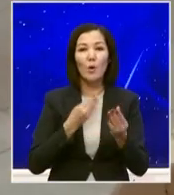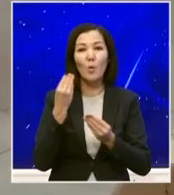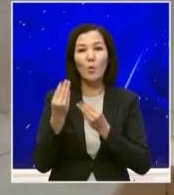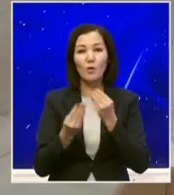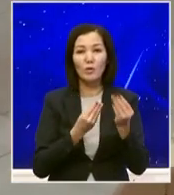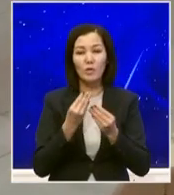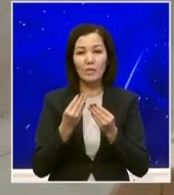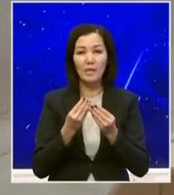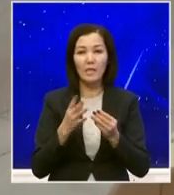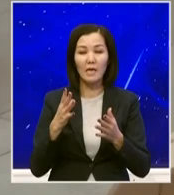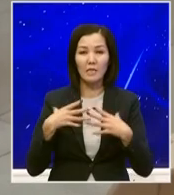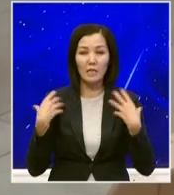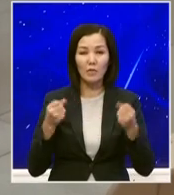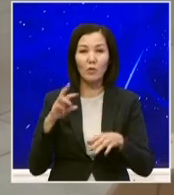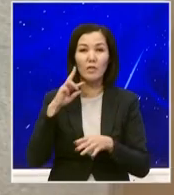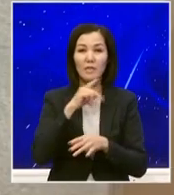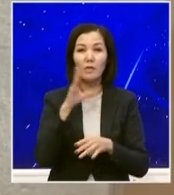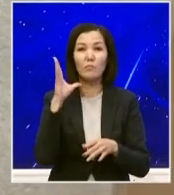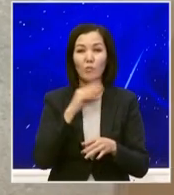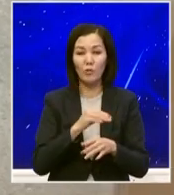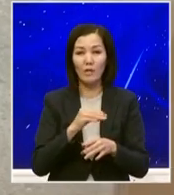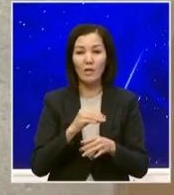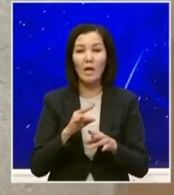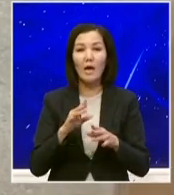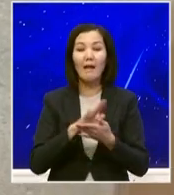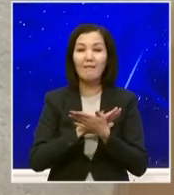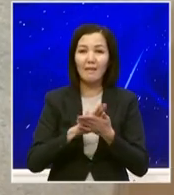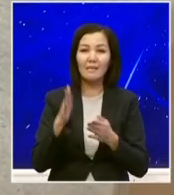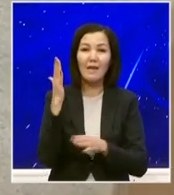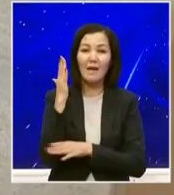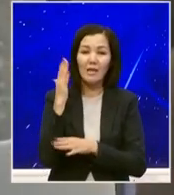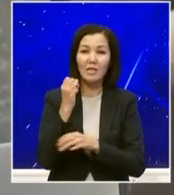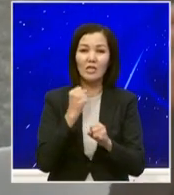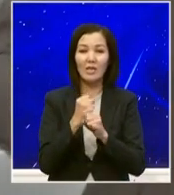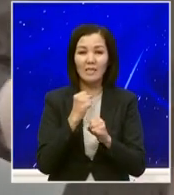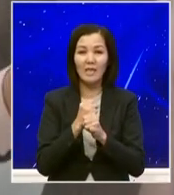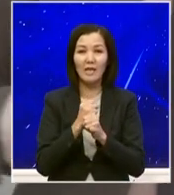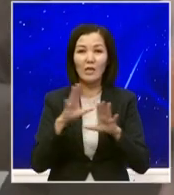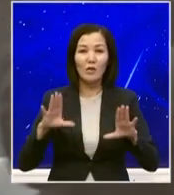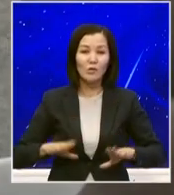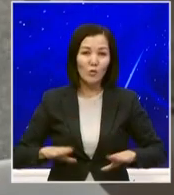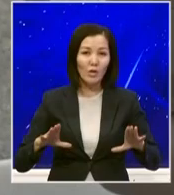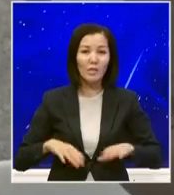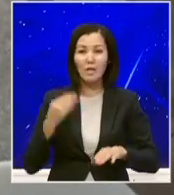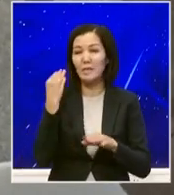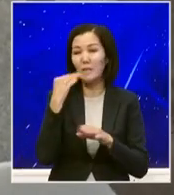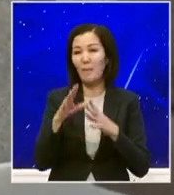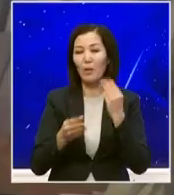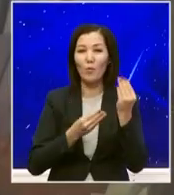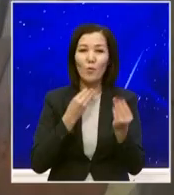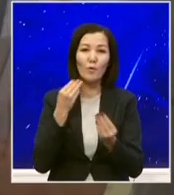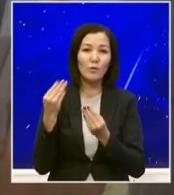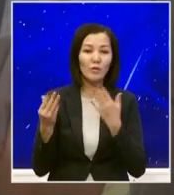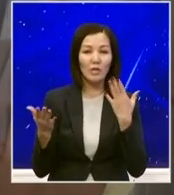ойыншықтарда бүлдіршіндер саулығына залал келтіретіні анық. Ал таза қайың ағашынан жасалған жорға тайлары әрі сапалы ойыншық,